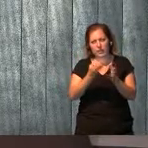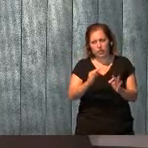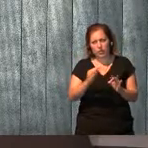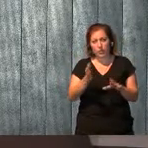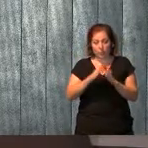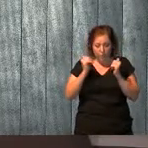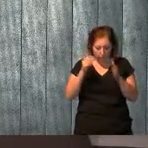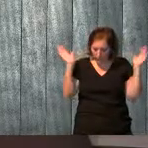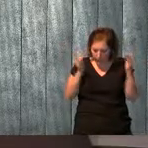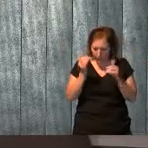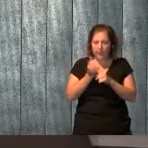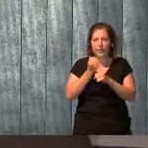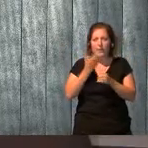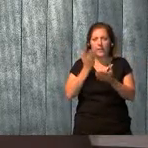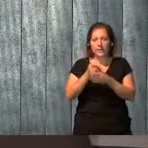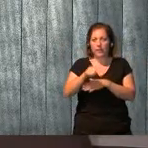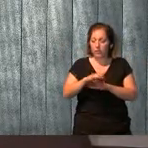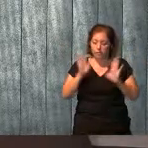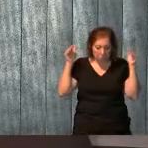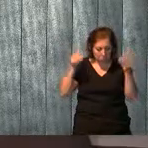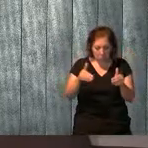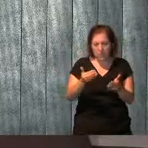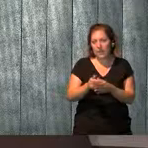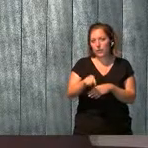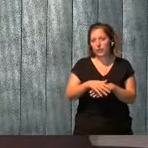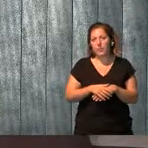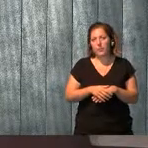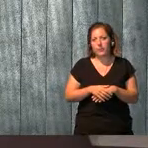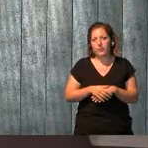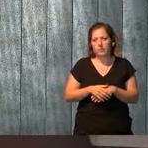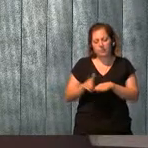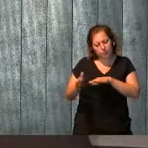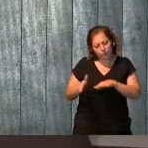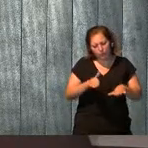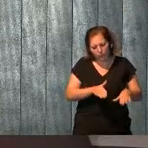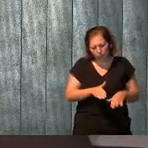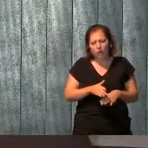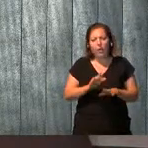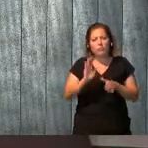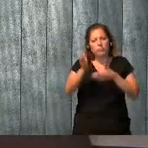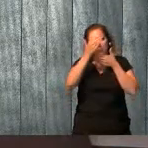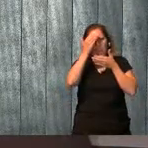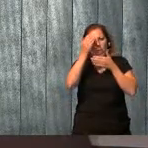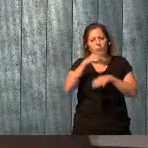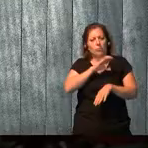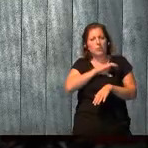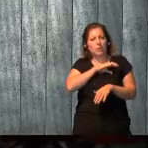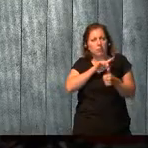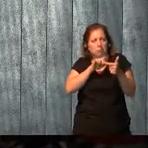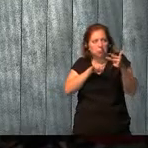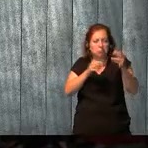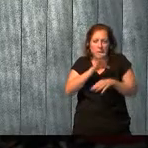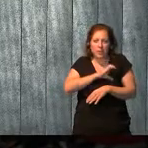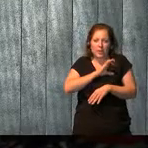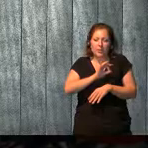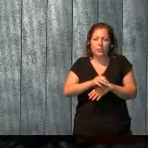ce sens. Ce n'est pas dans un autre sens qu'on pourra travailler. Maintenant, oui, au Maroc, nous tentons des choses. Il